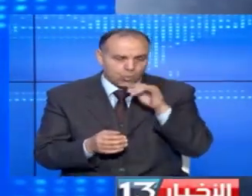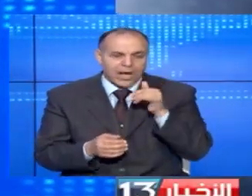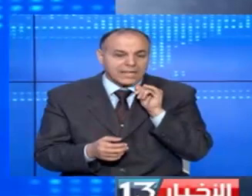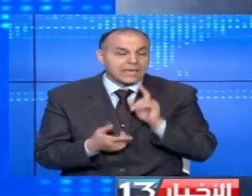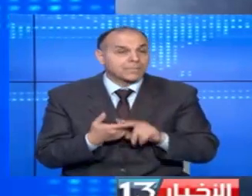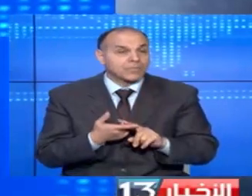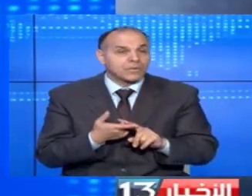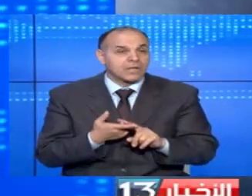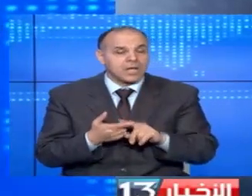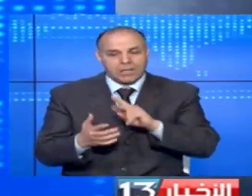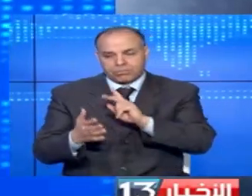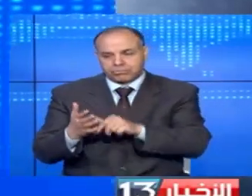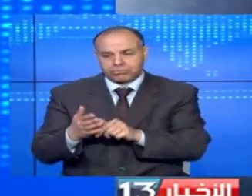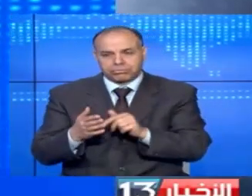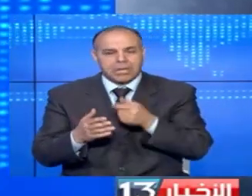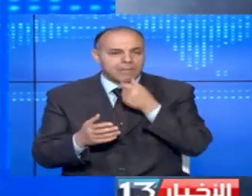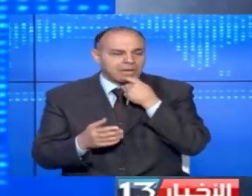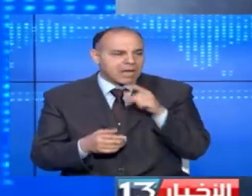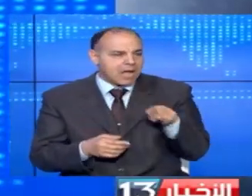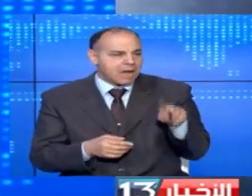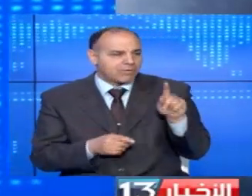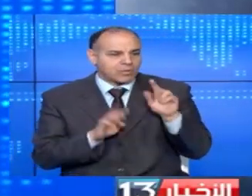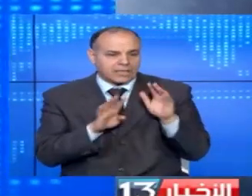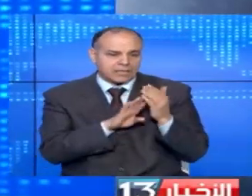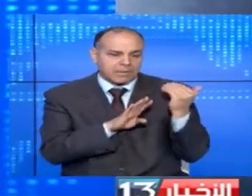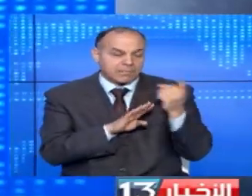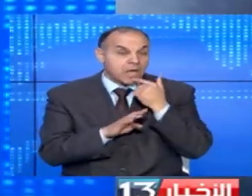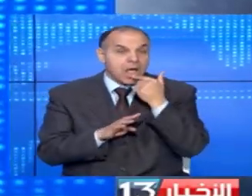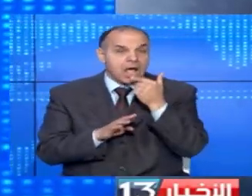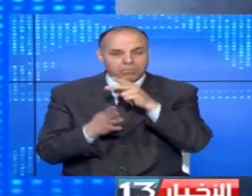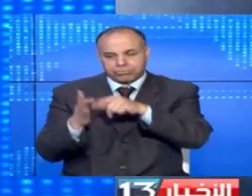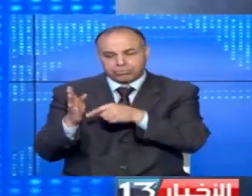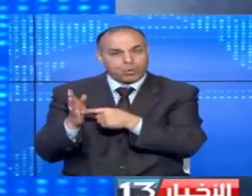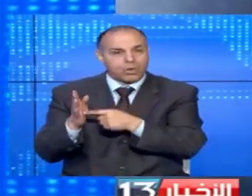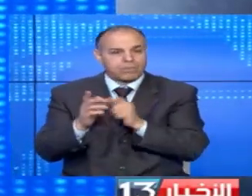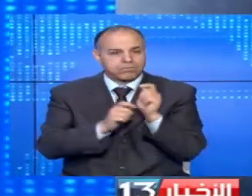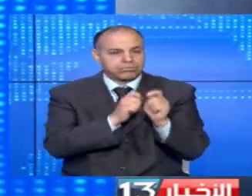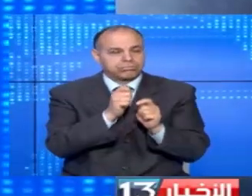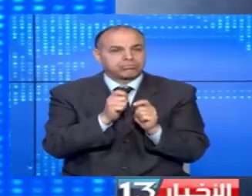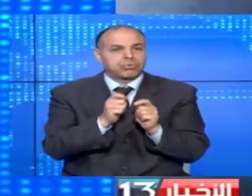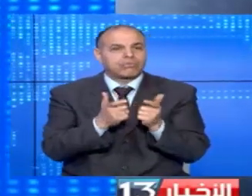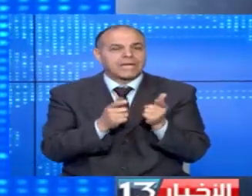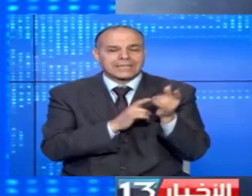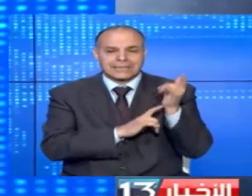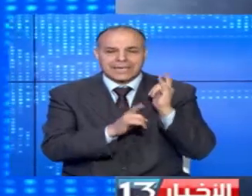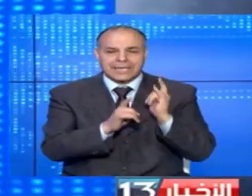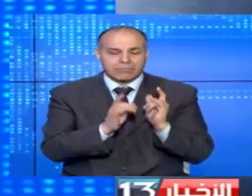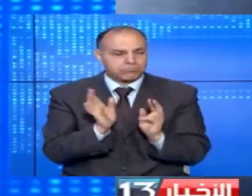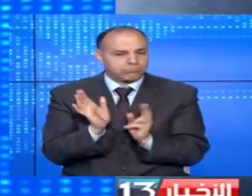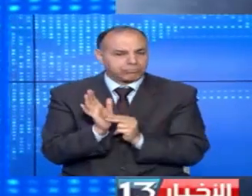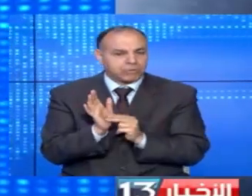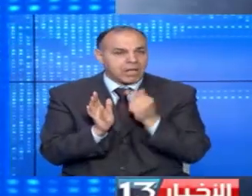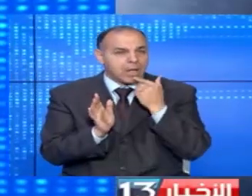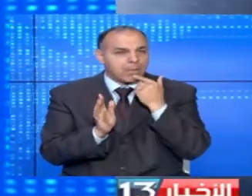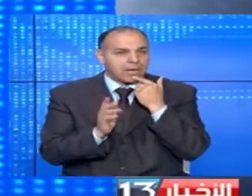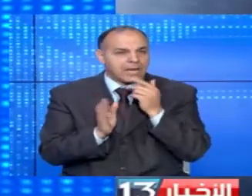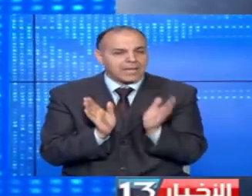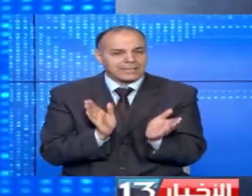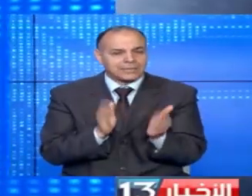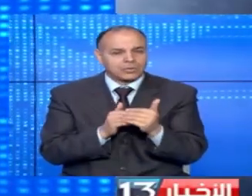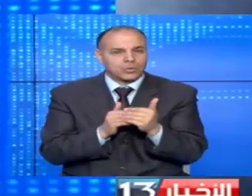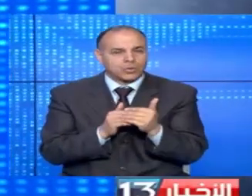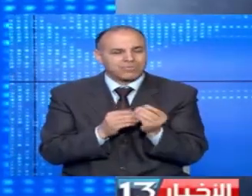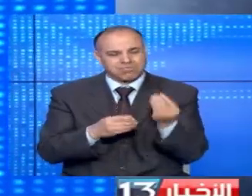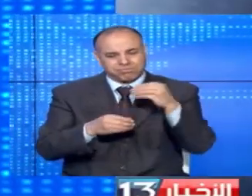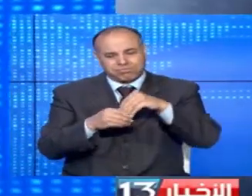عبر منك يمارس تسع عشره والفين اتفاقيه قرض مبرمه في التاريخ ذاته بين صندوق الودائع